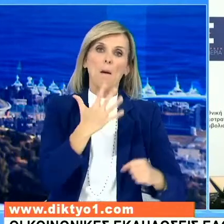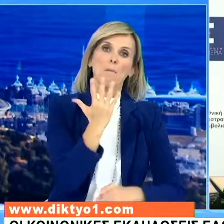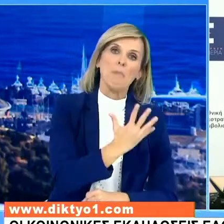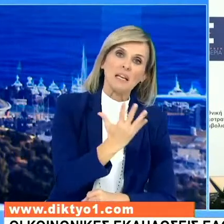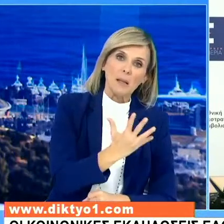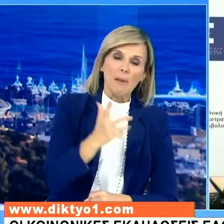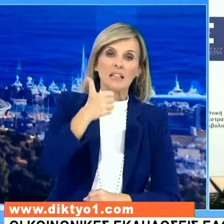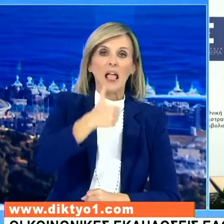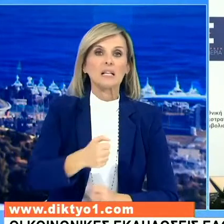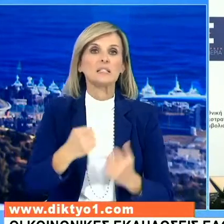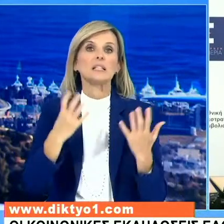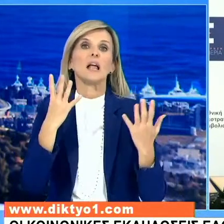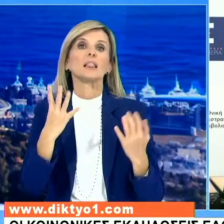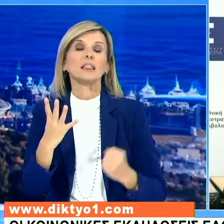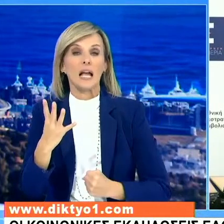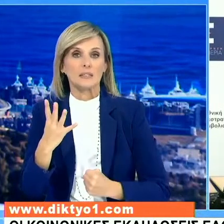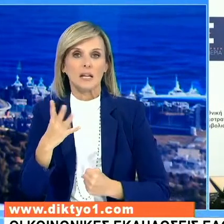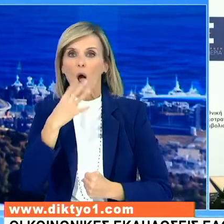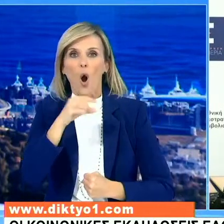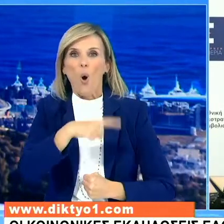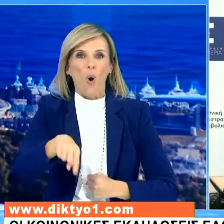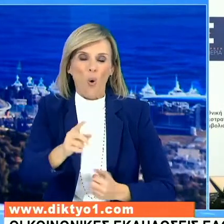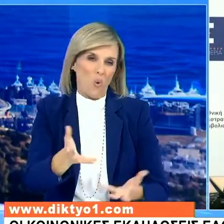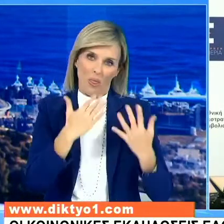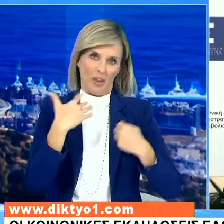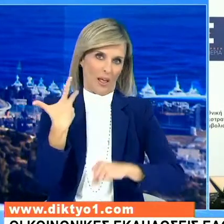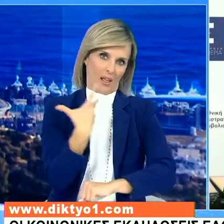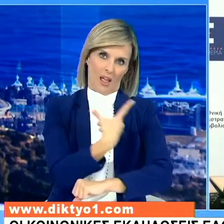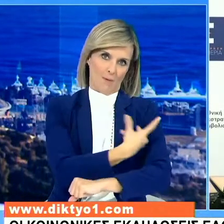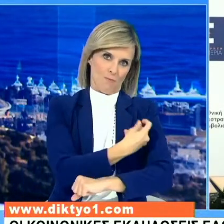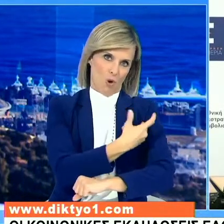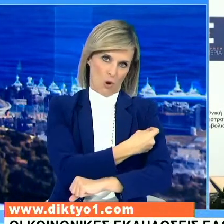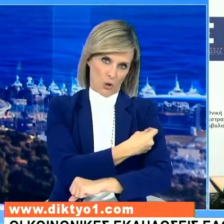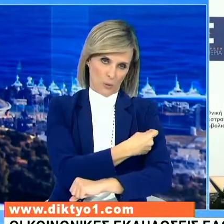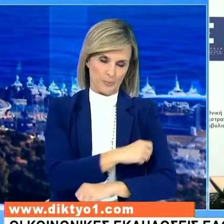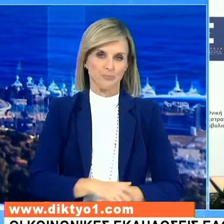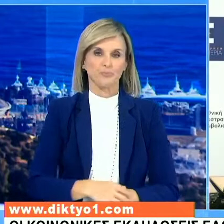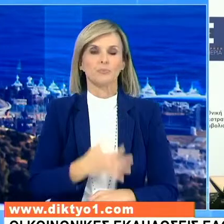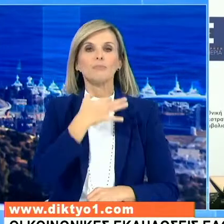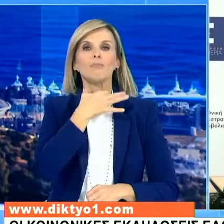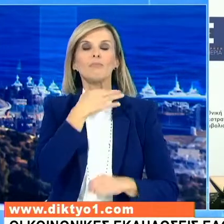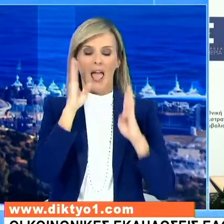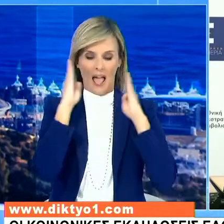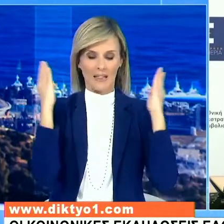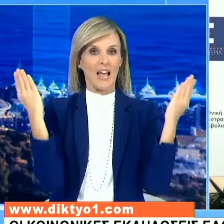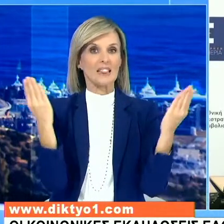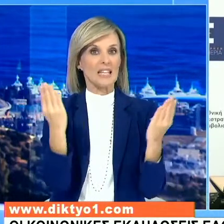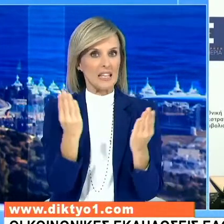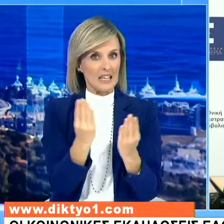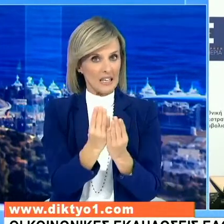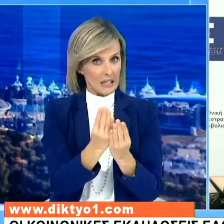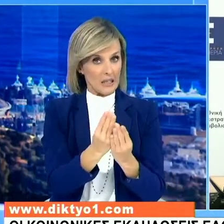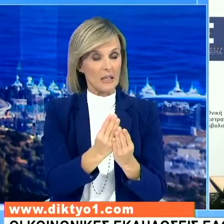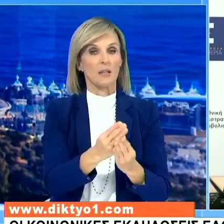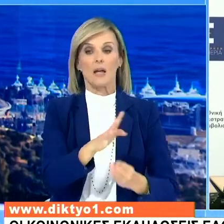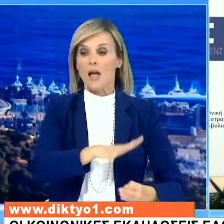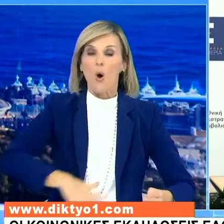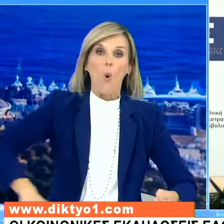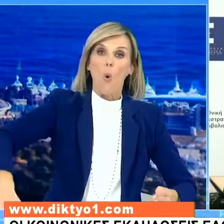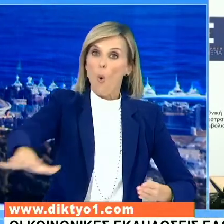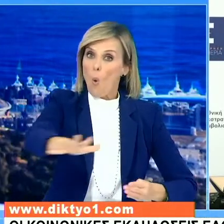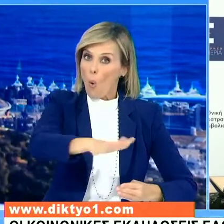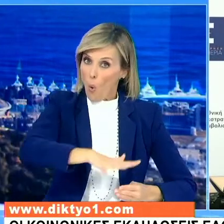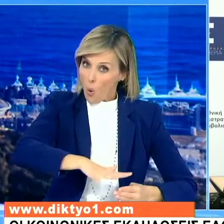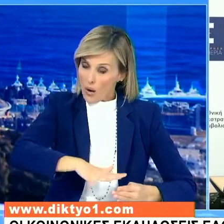τους πλειοψηφία είναι ανεμβολίαστη. Η πλειότητα στις μονάδες θετικής θεραπείας COVID είναι στην επικράτεια στο